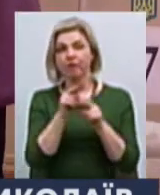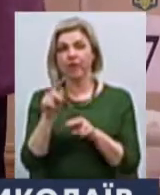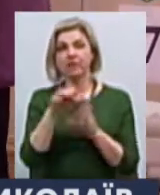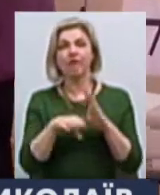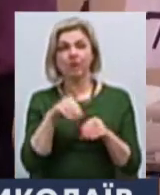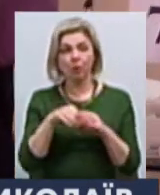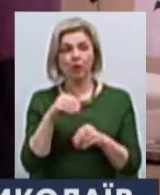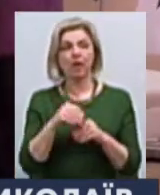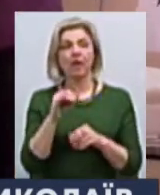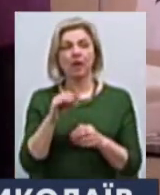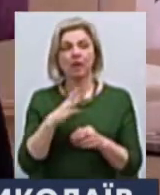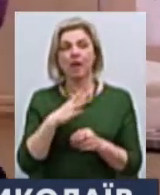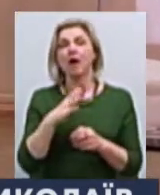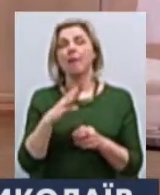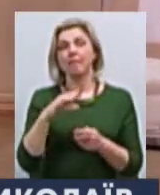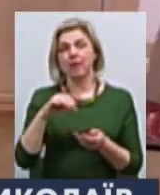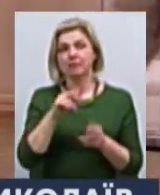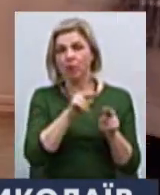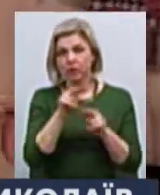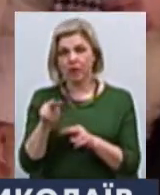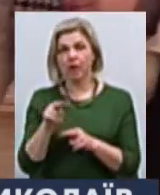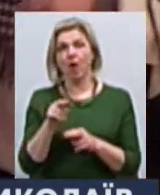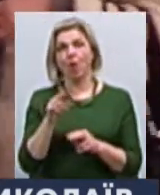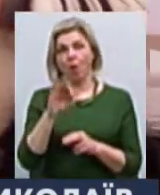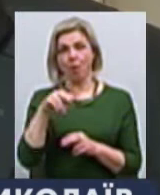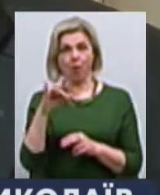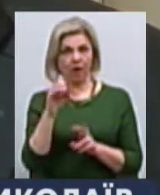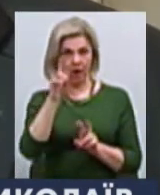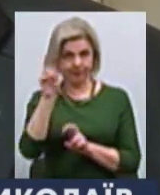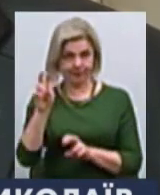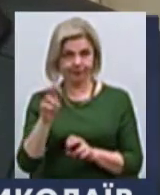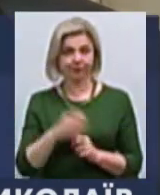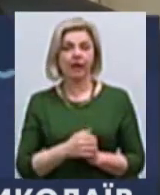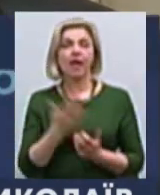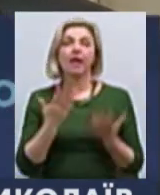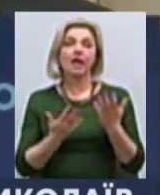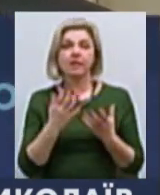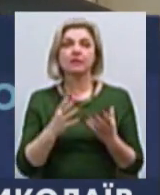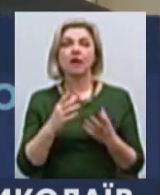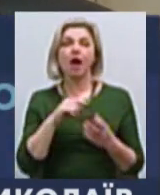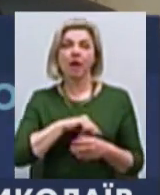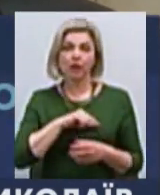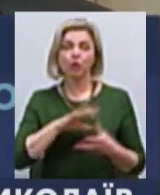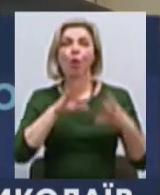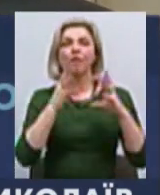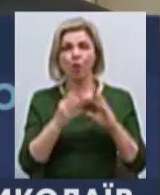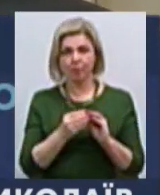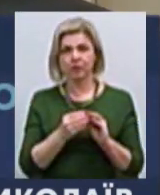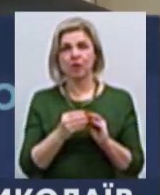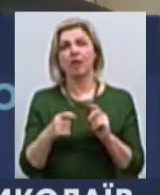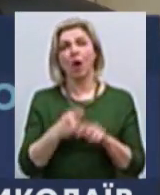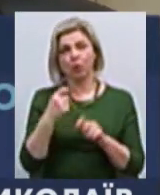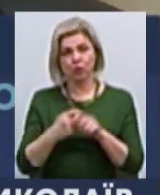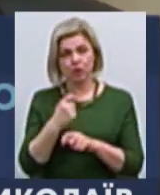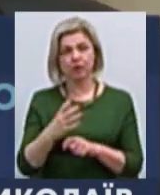процесом півсотні спостерігачів від громадянської мережі «Опора». А якщо коротко характеризувати взагалі порушення день виборів, а порушення були